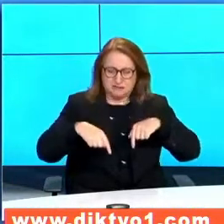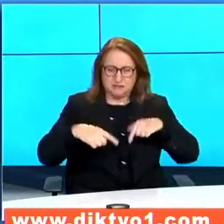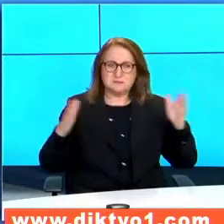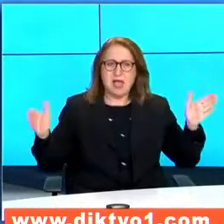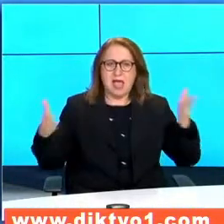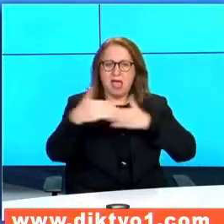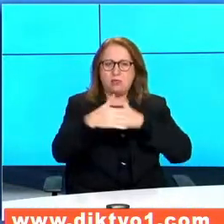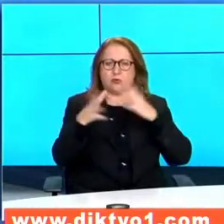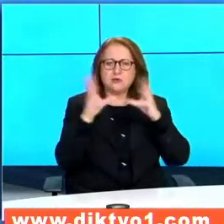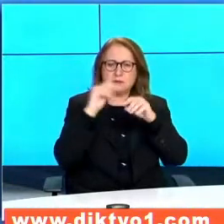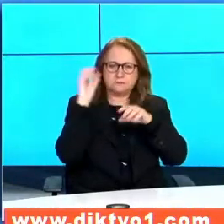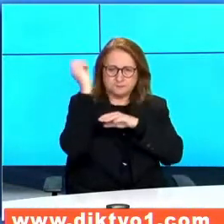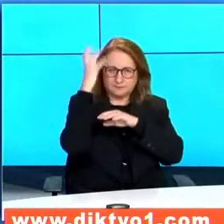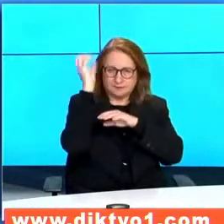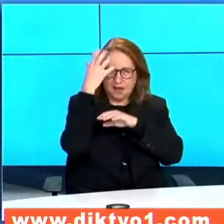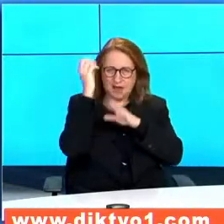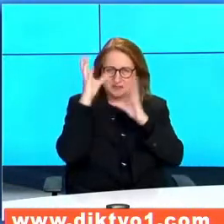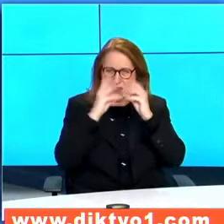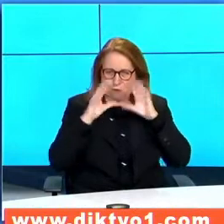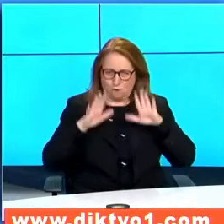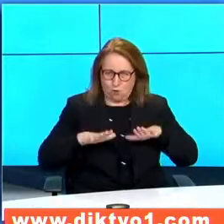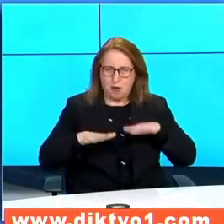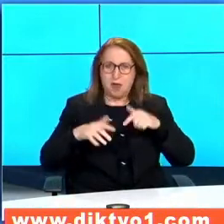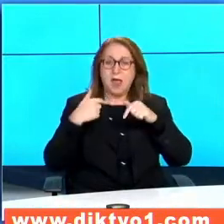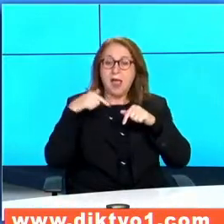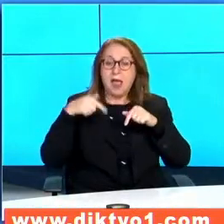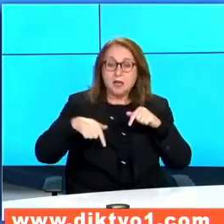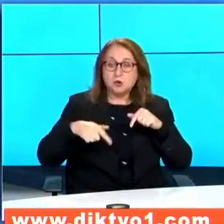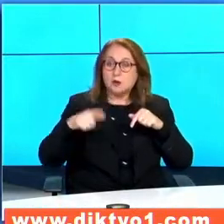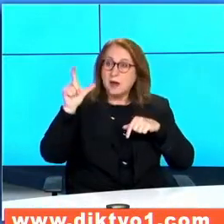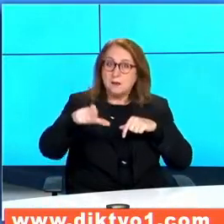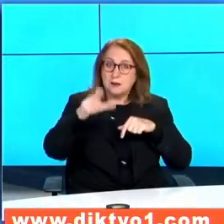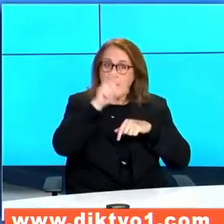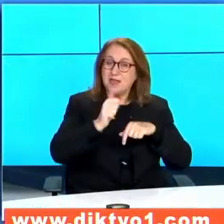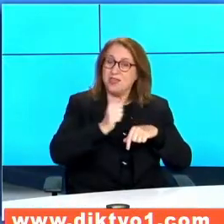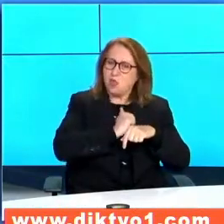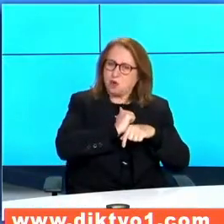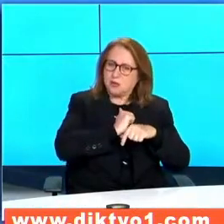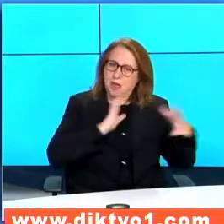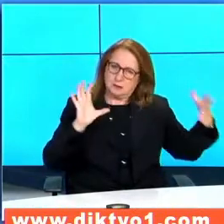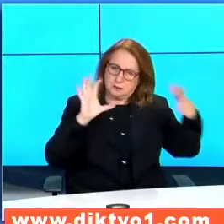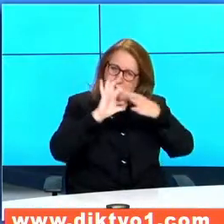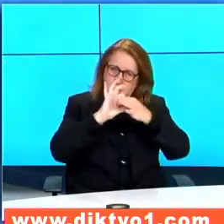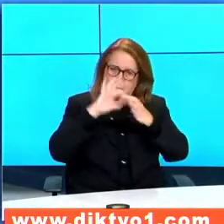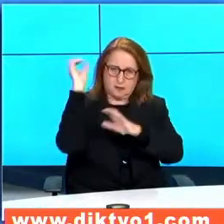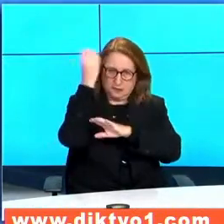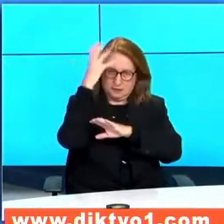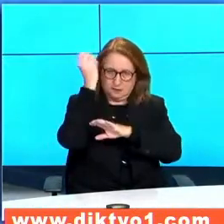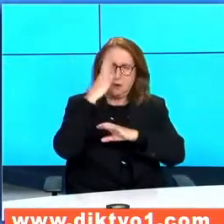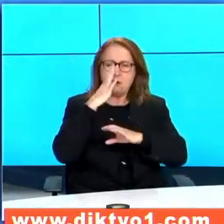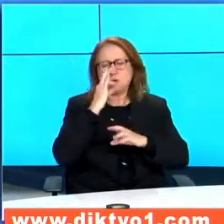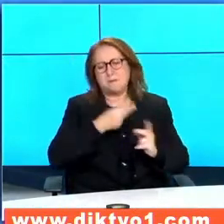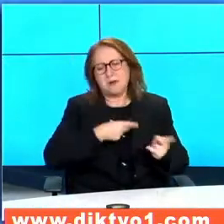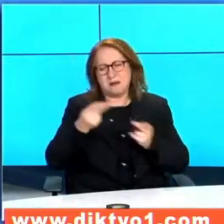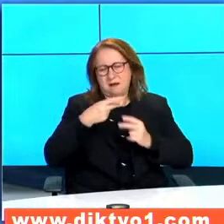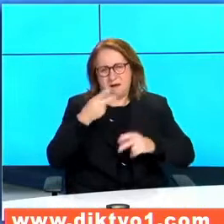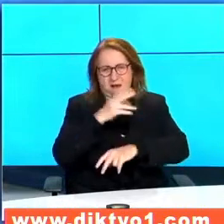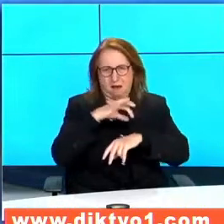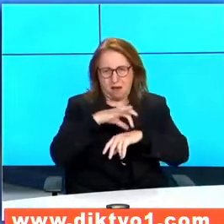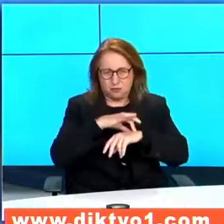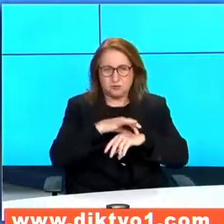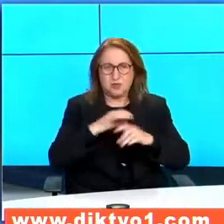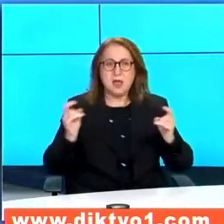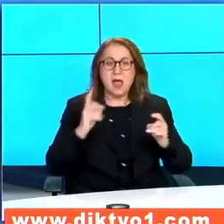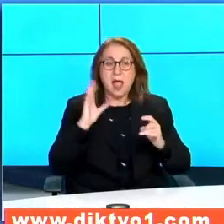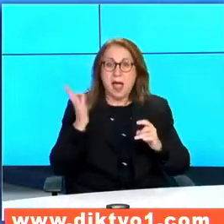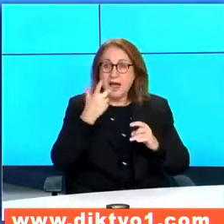και εξυπηρετούν περιστατικά του δημοσίου που διακομίζονται. Και παράλληλα, στις περιοχές που υπάρχει μεγάλη ένταση,